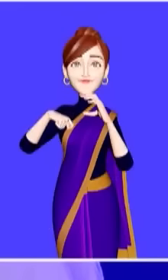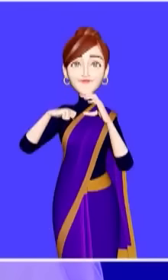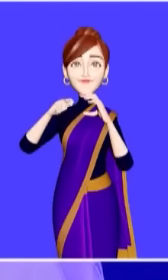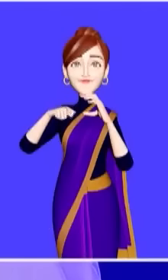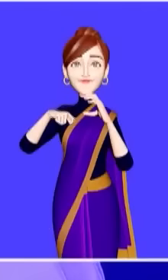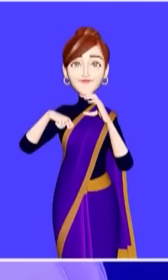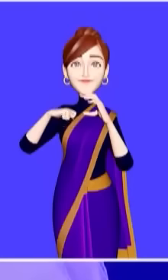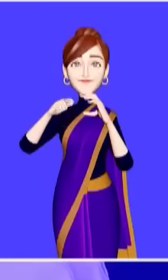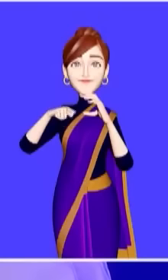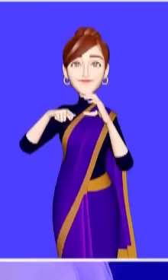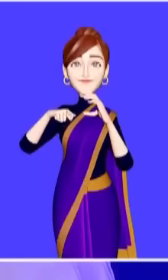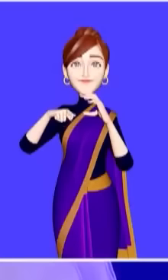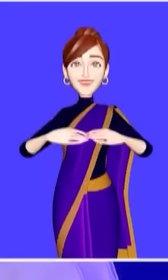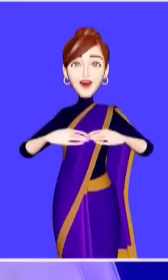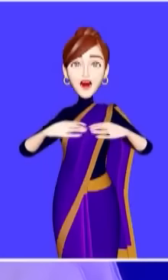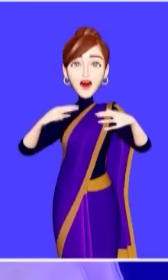सिक्योर डेटा सेंटर्स,